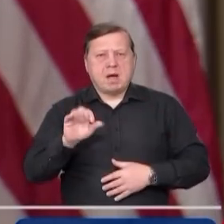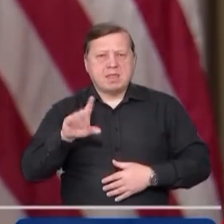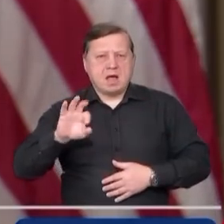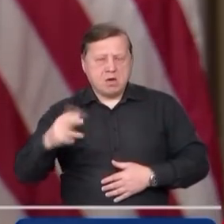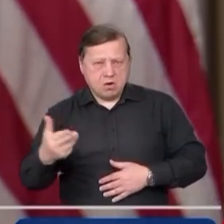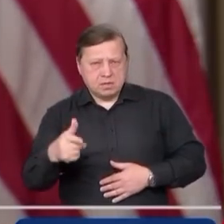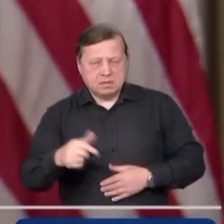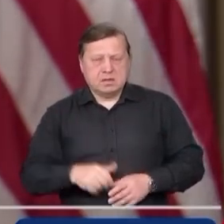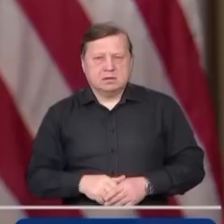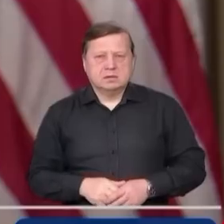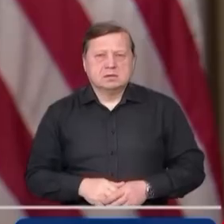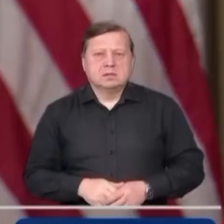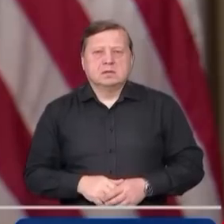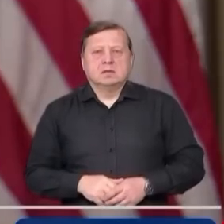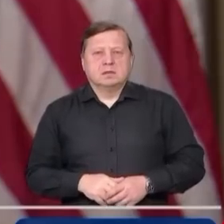batalionów